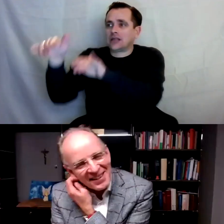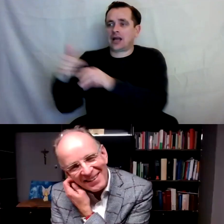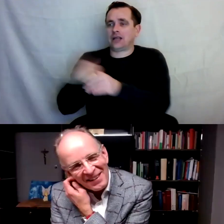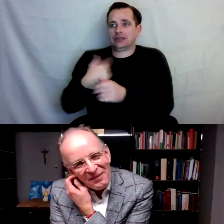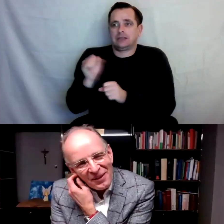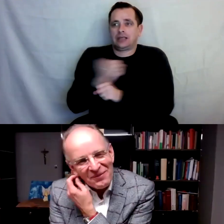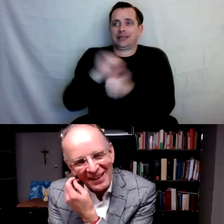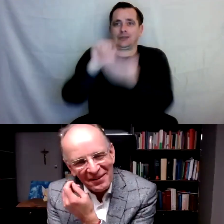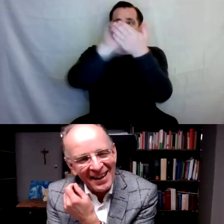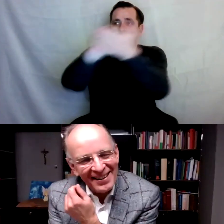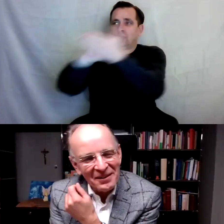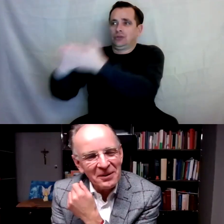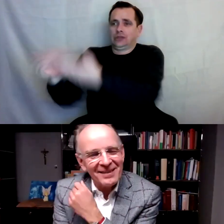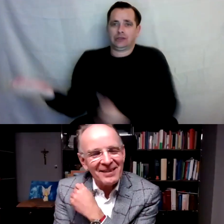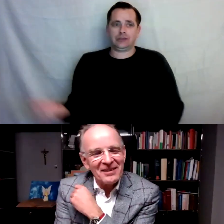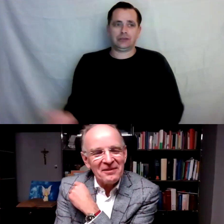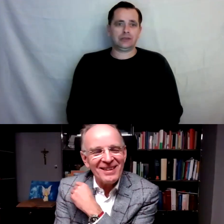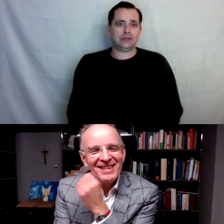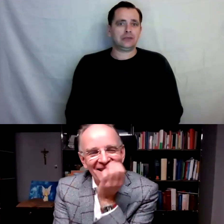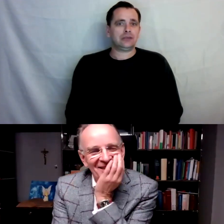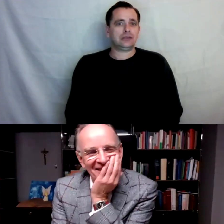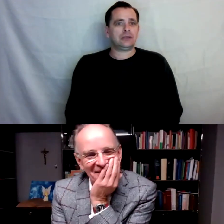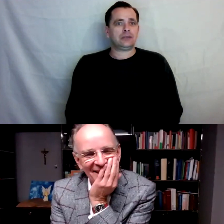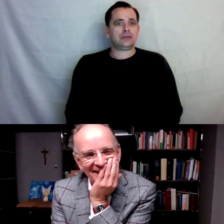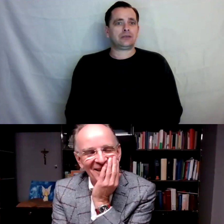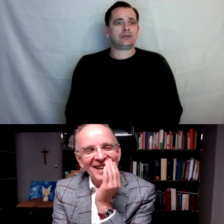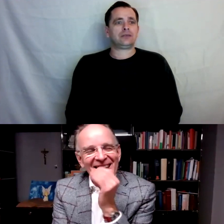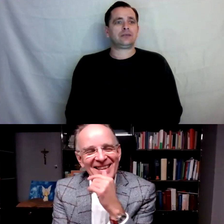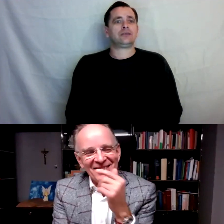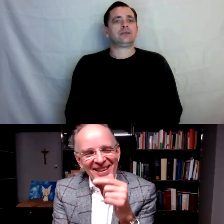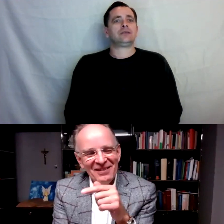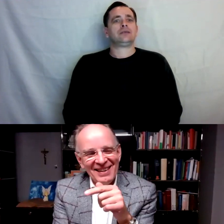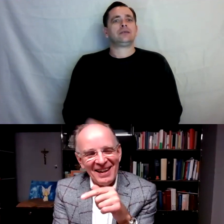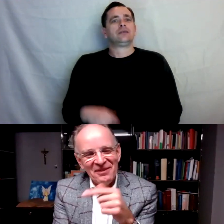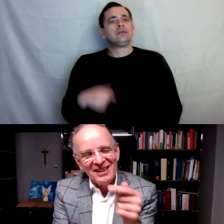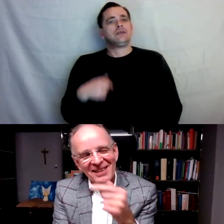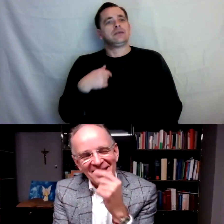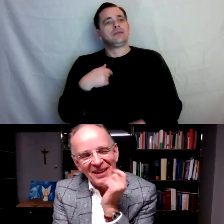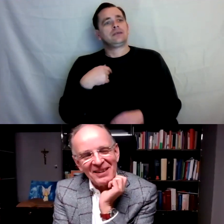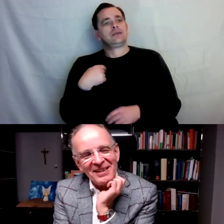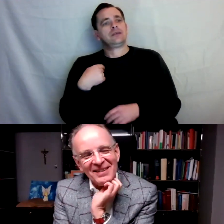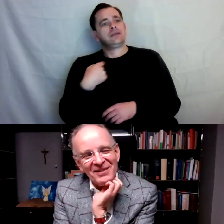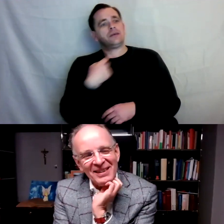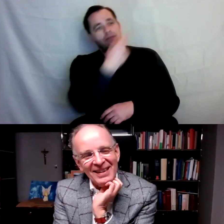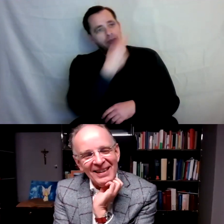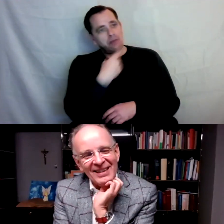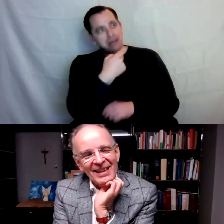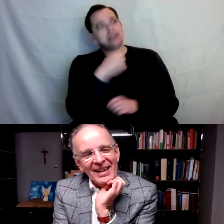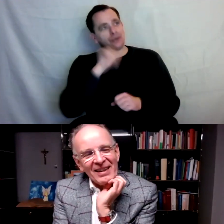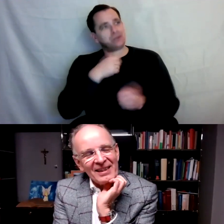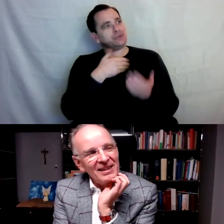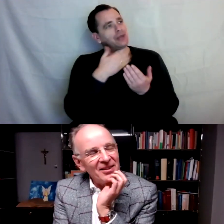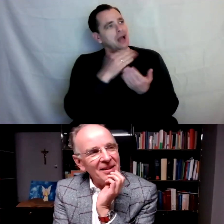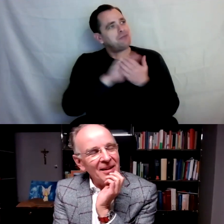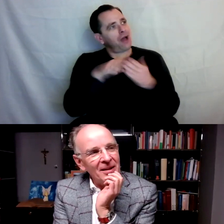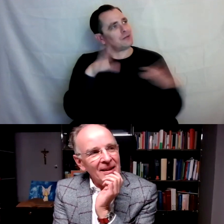uns fortwährend unterhalten, ohne dass Christoph Alexander uns unterbricht. Aber ich darf trotzdem einmal noch dazu was sagen. Weil